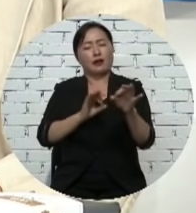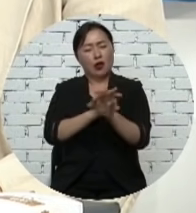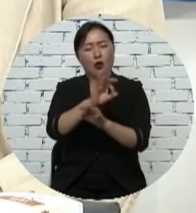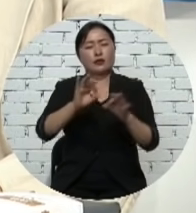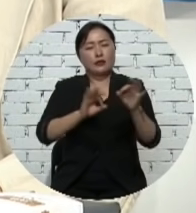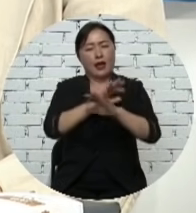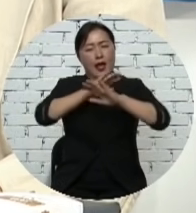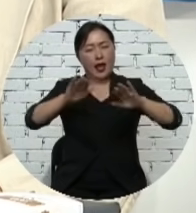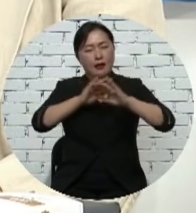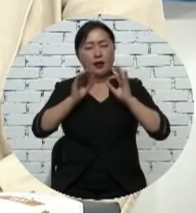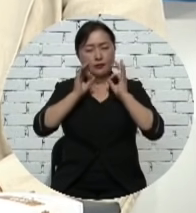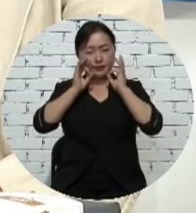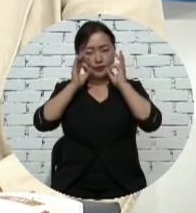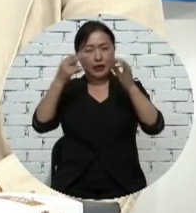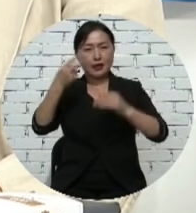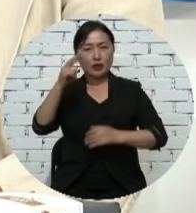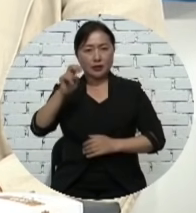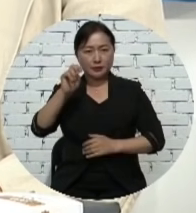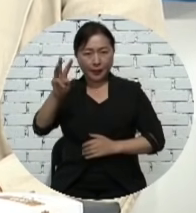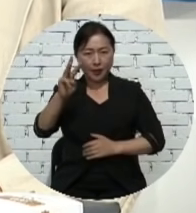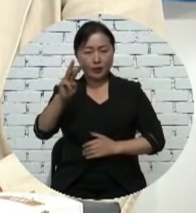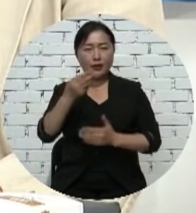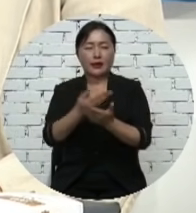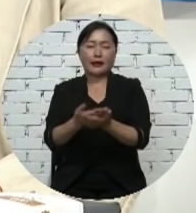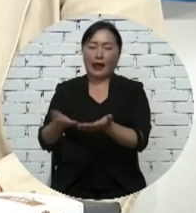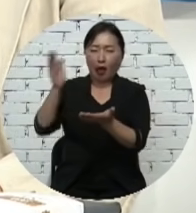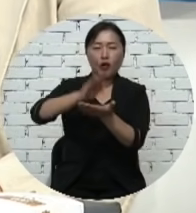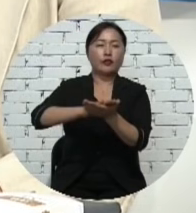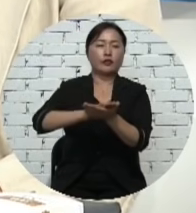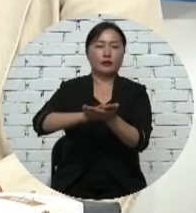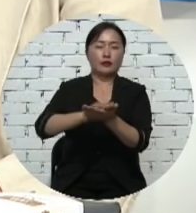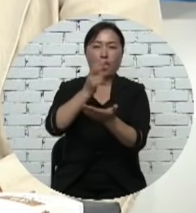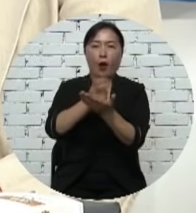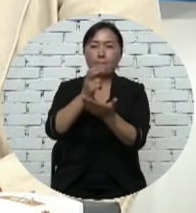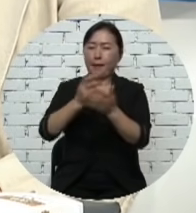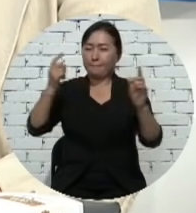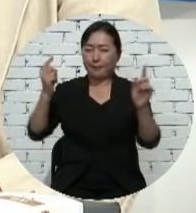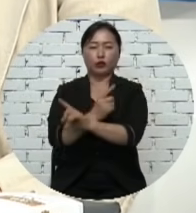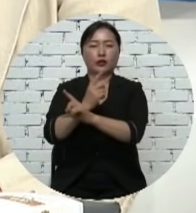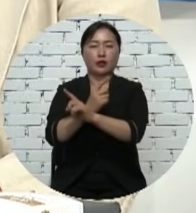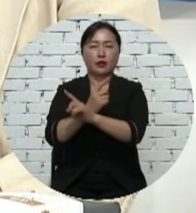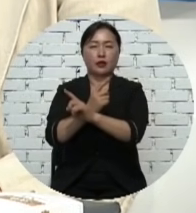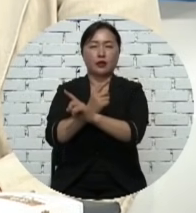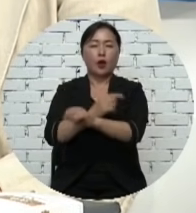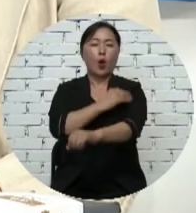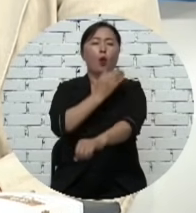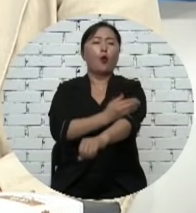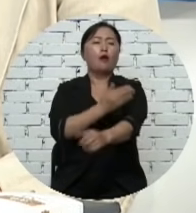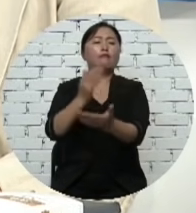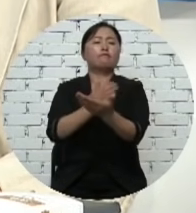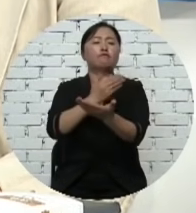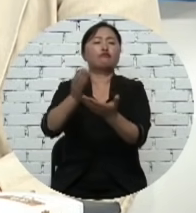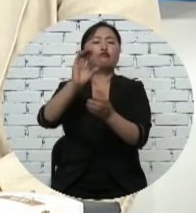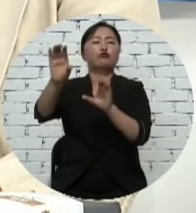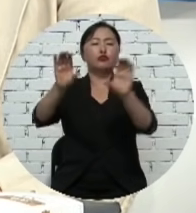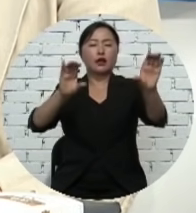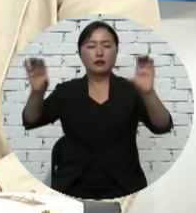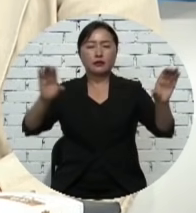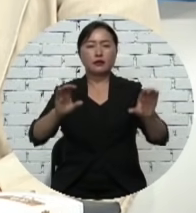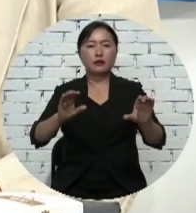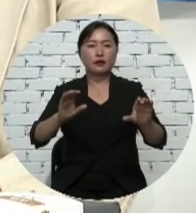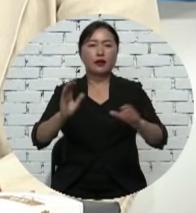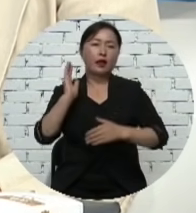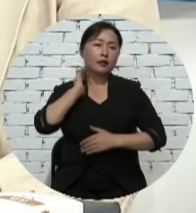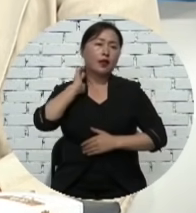힘을 쏟고 2023년에 개헌을 하자. 그것은 권력 분산형인데 말하자면 지금 대통령제가